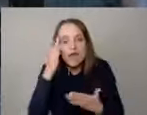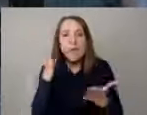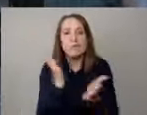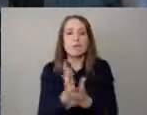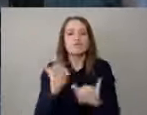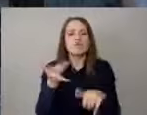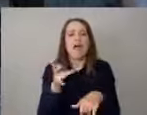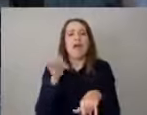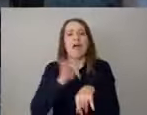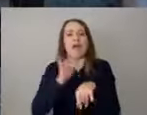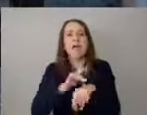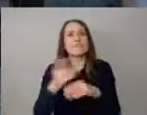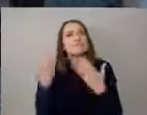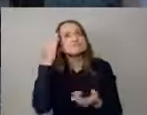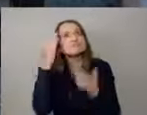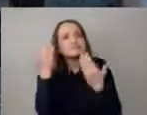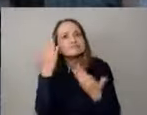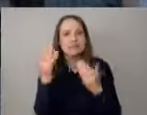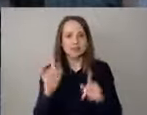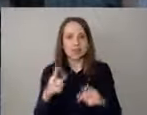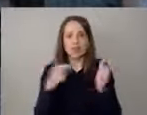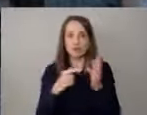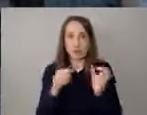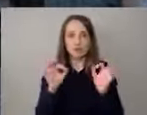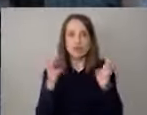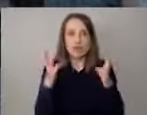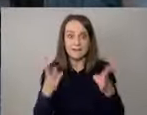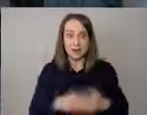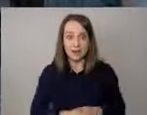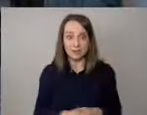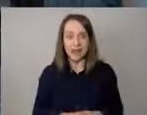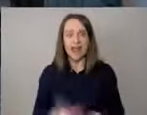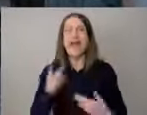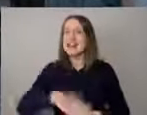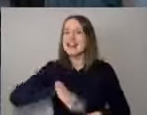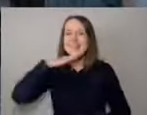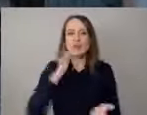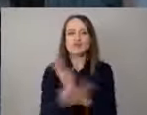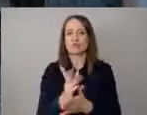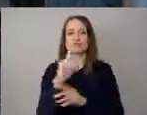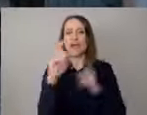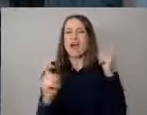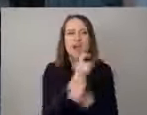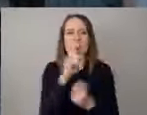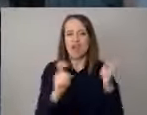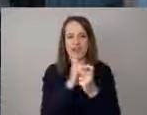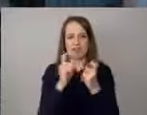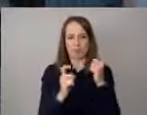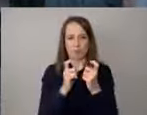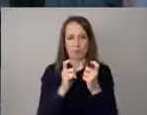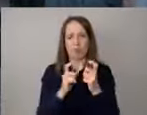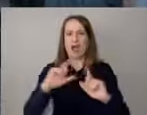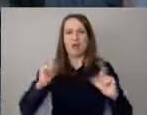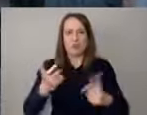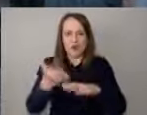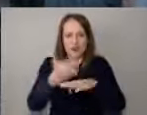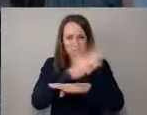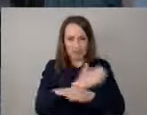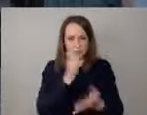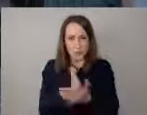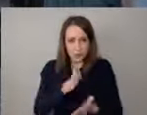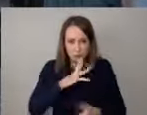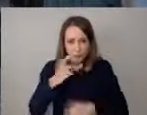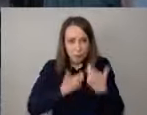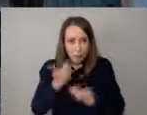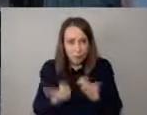dzisiaj najważniejsze. Ale dzisiaj wystarczy już tych sporów, które dotyczą kwestii, które zostały rozstrzygnięte. Dzisiaj przede